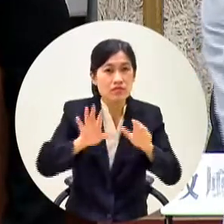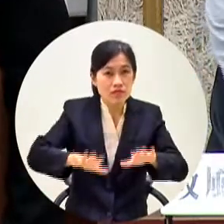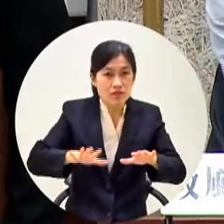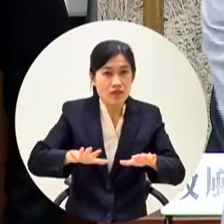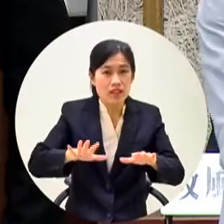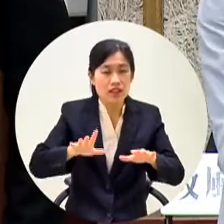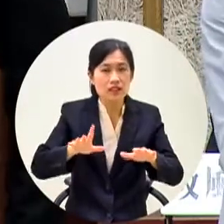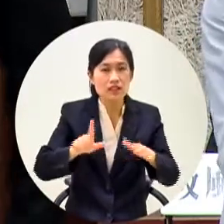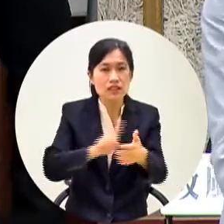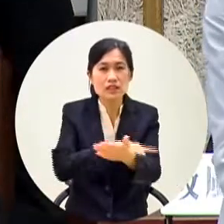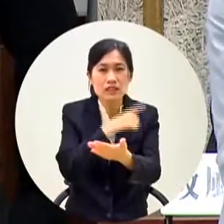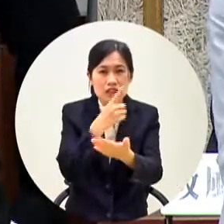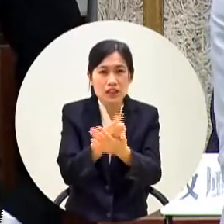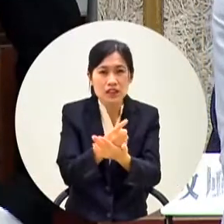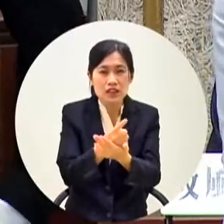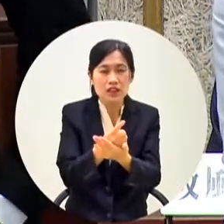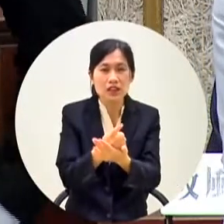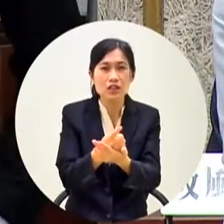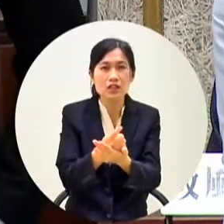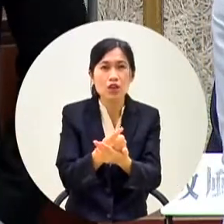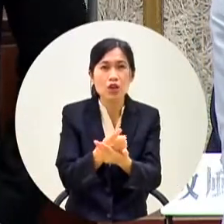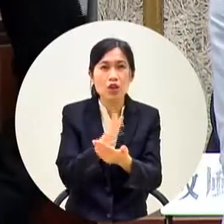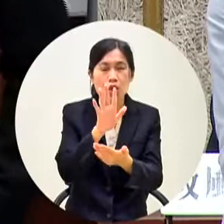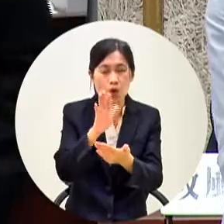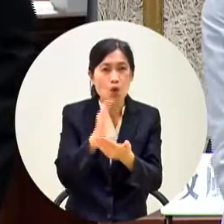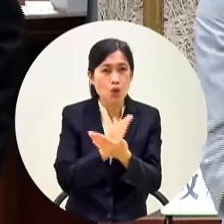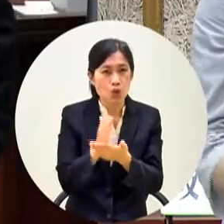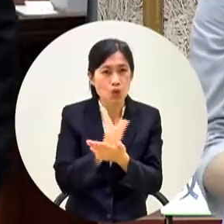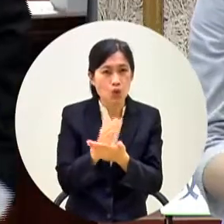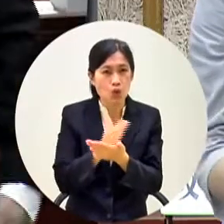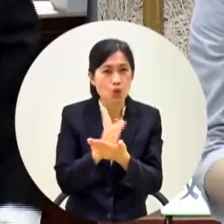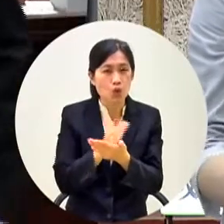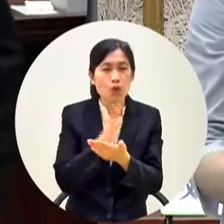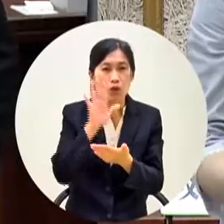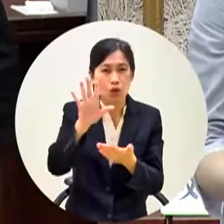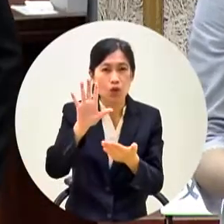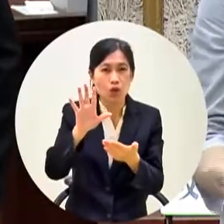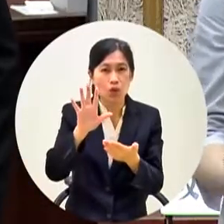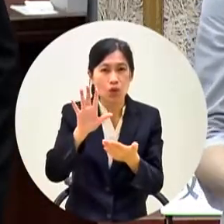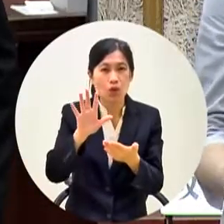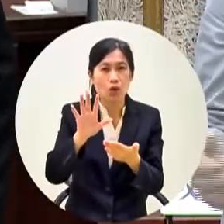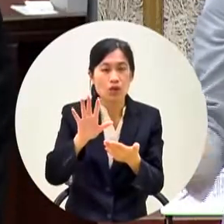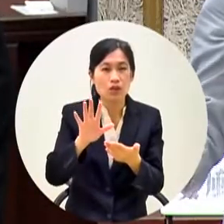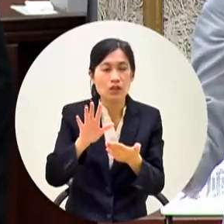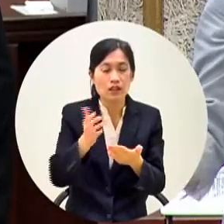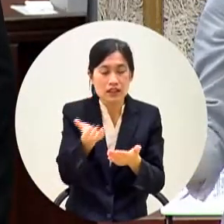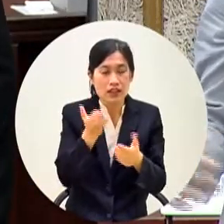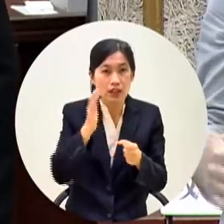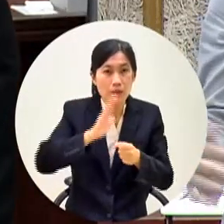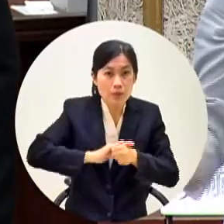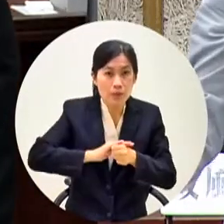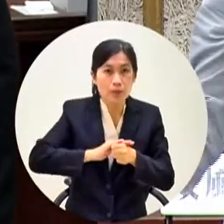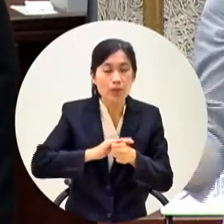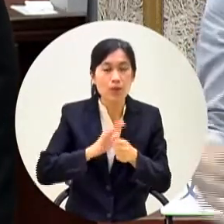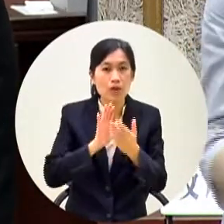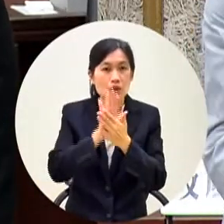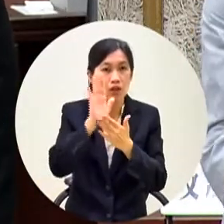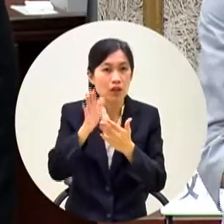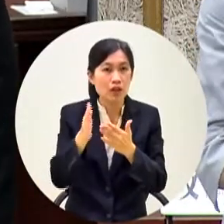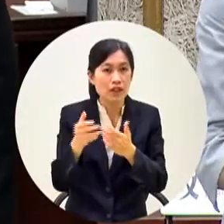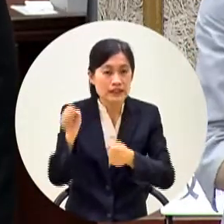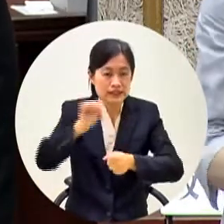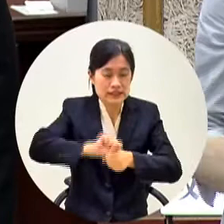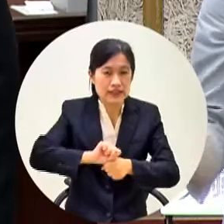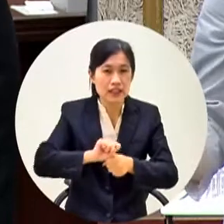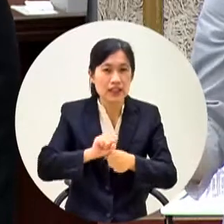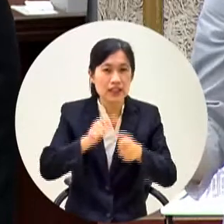体，这个地方的整体，其实有在做一些评估。那我想，我除了我刚刚所补充的，因为以后会有一条高屏第二快